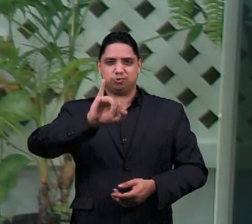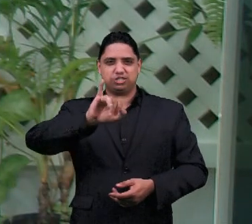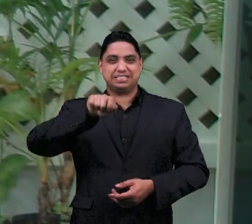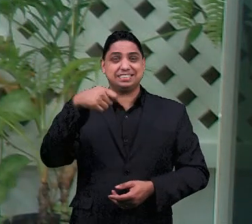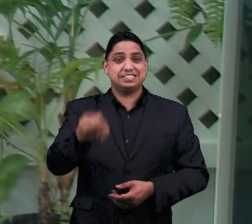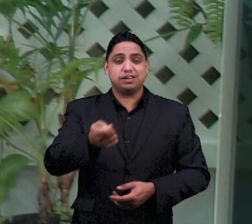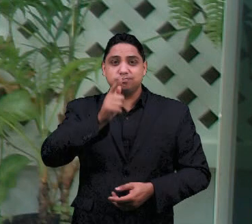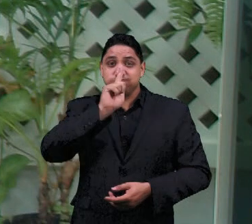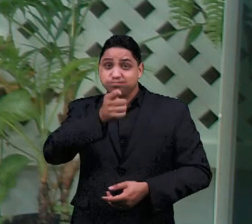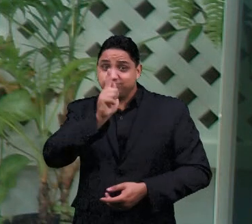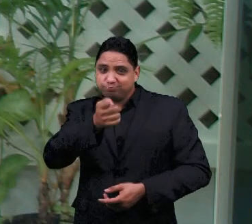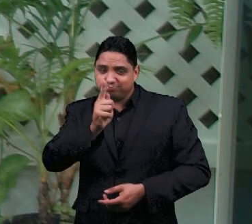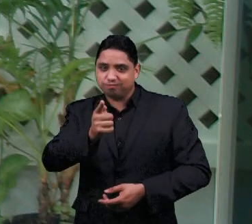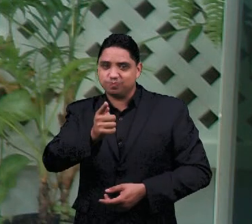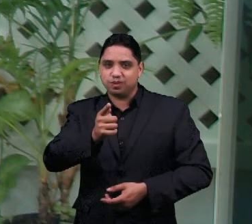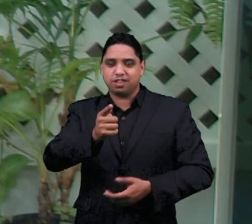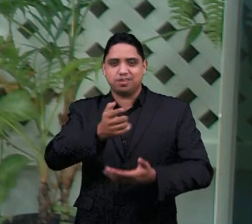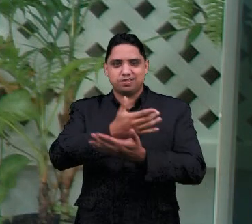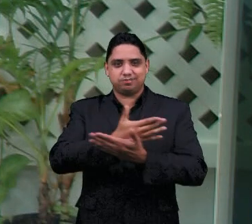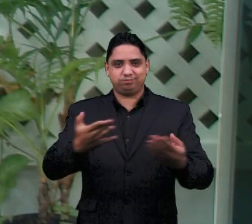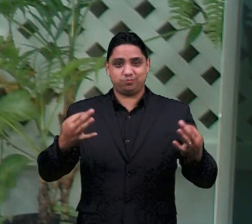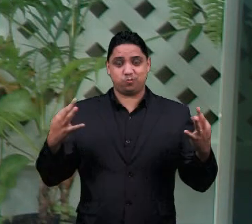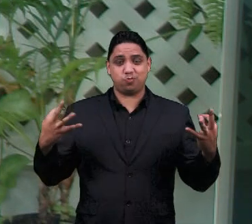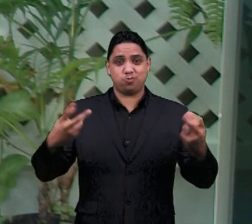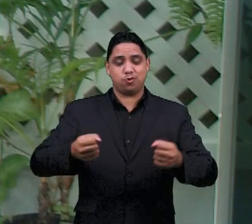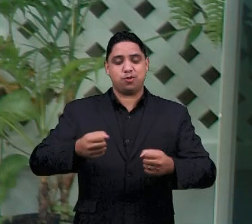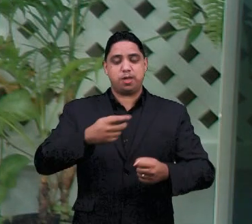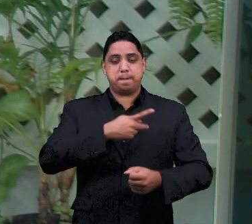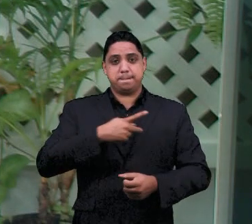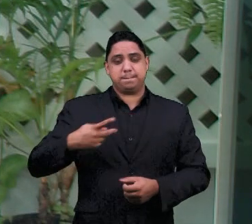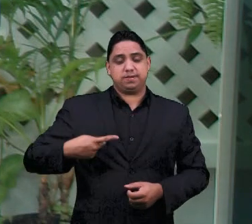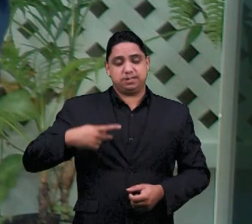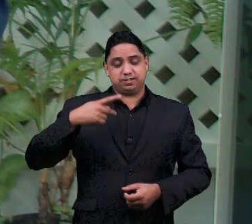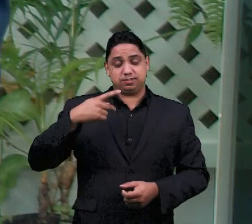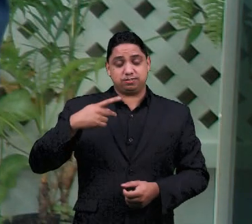Mes frères et sœurs, je veux saluer à tous dans la paix du Seigneur.